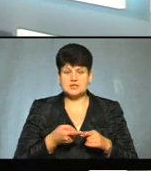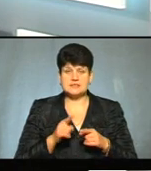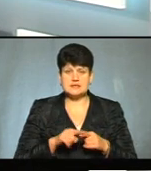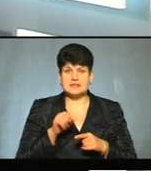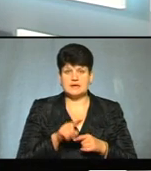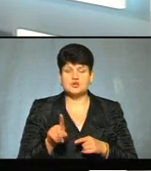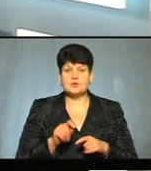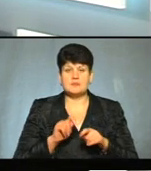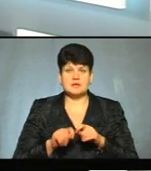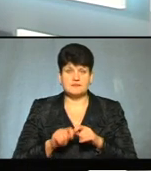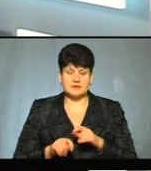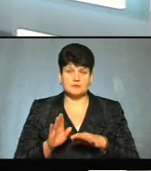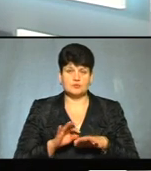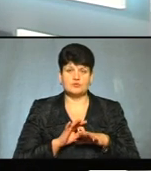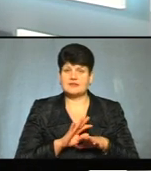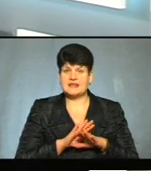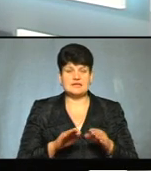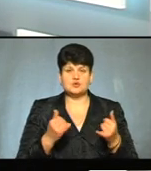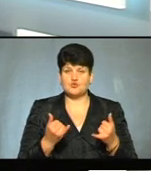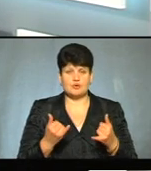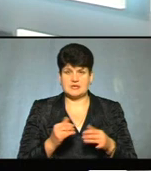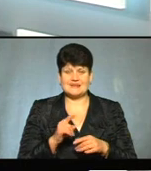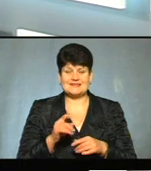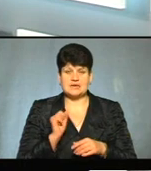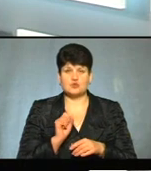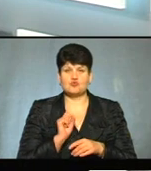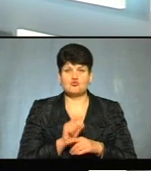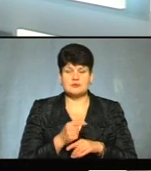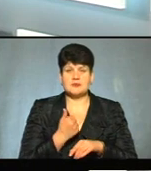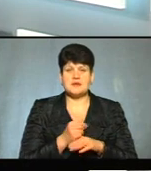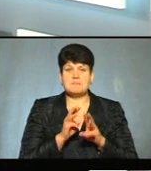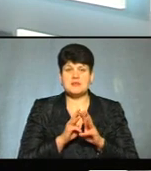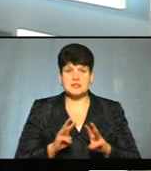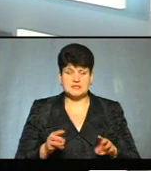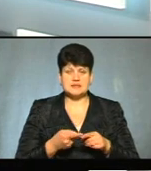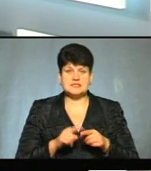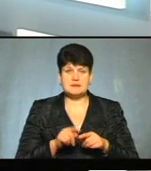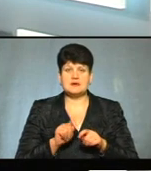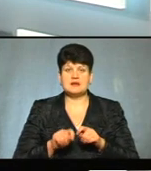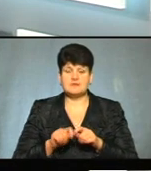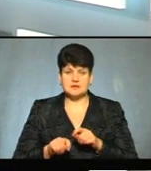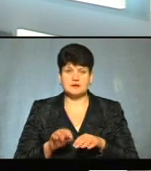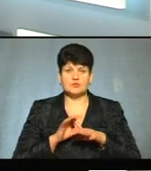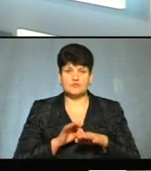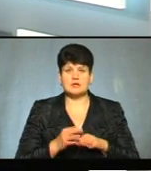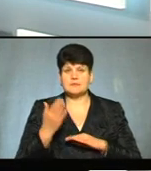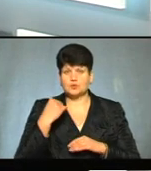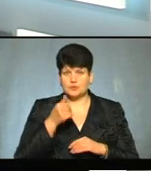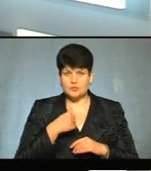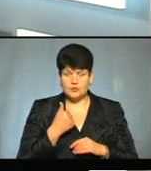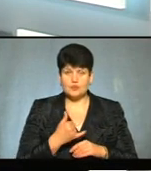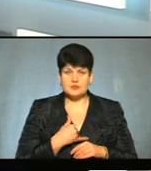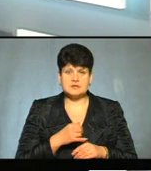що такі перевірки відбуваються не тільки сьогодні за дорученням прем'єр-міністра, такі перевірки відбувалися і